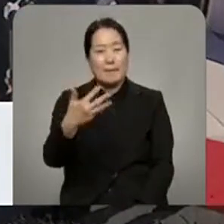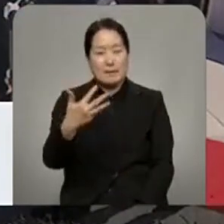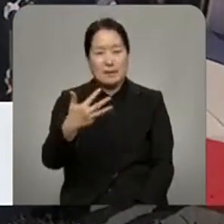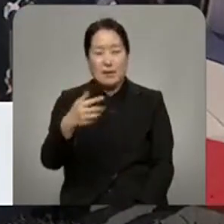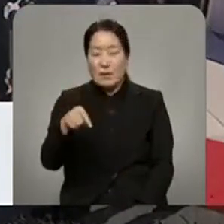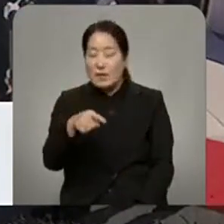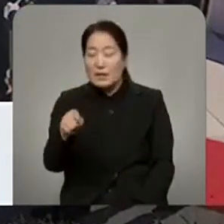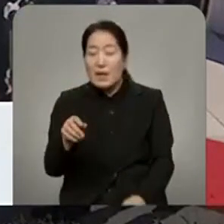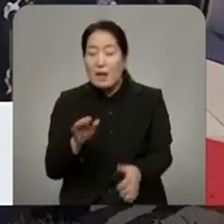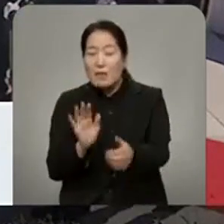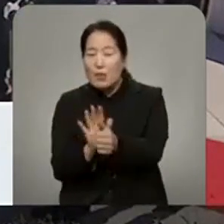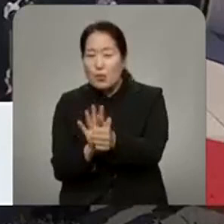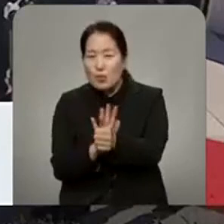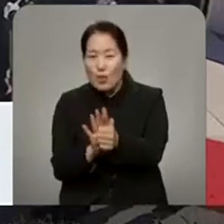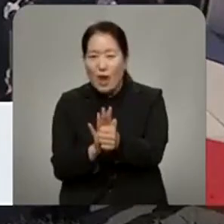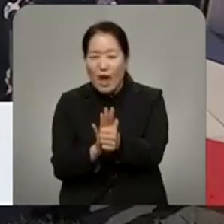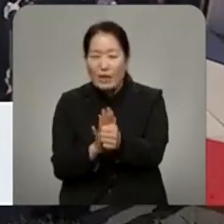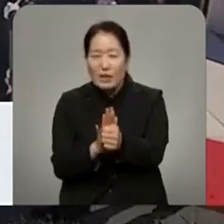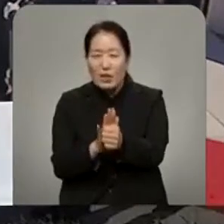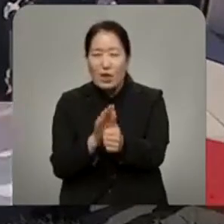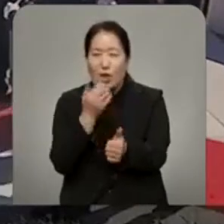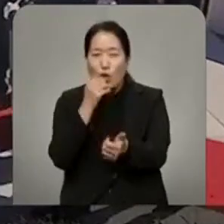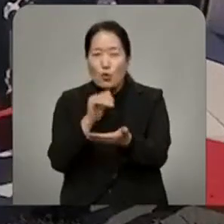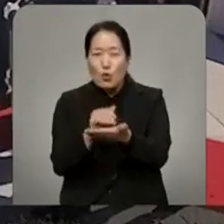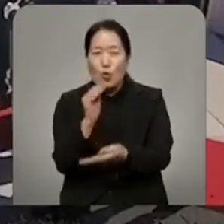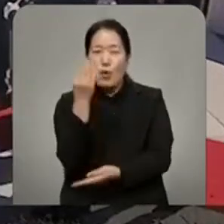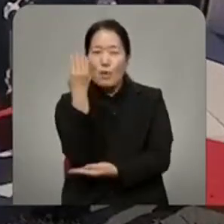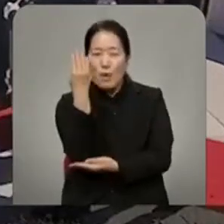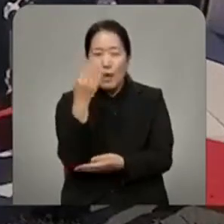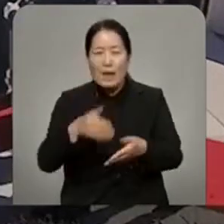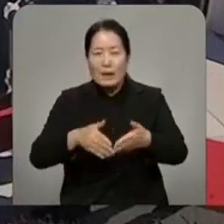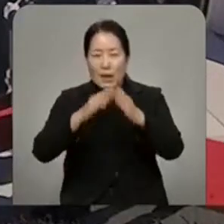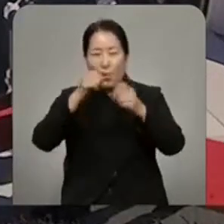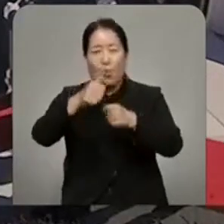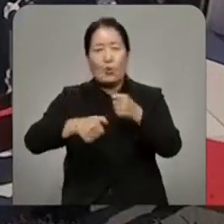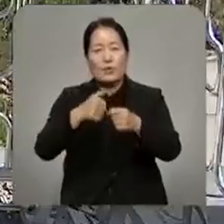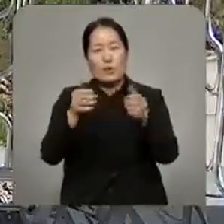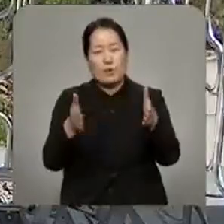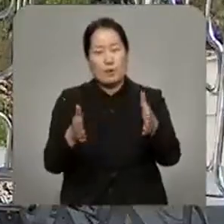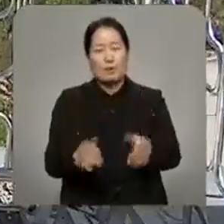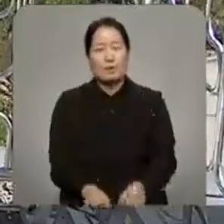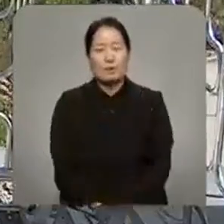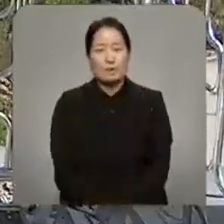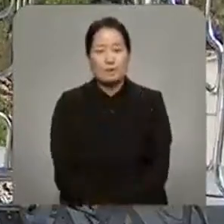축조 50년 만에 세워졌습니다. 이유진 기자가 보도합니다.